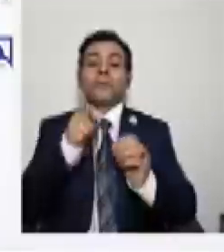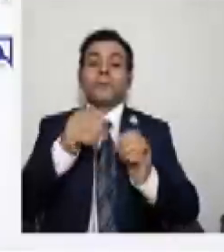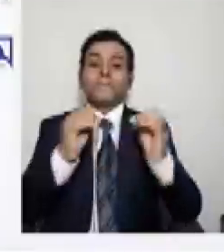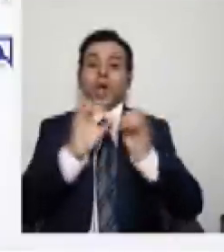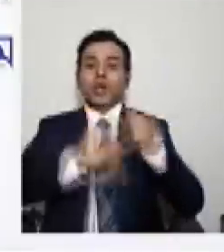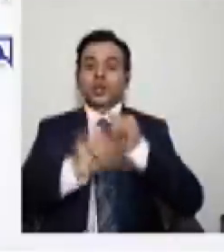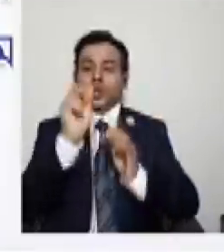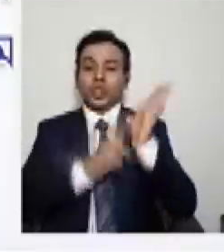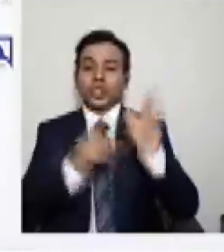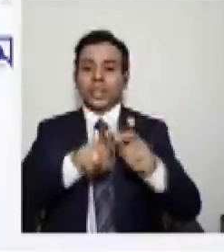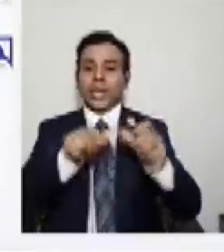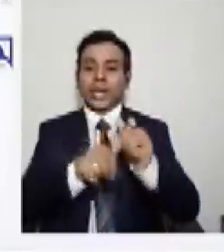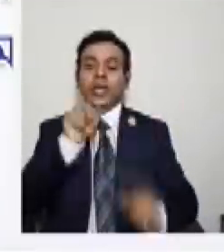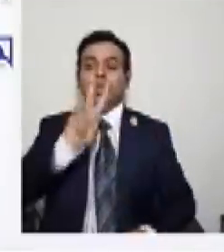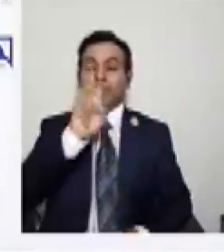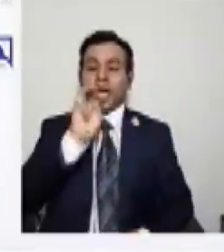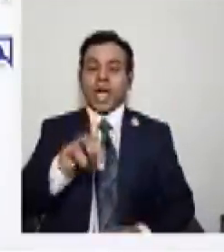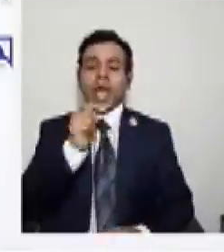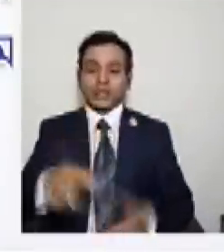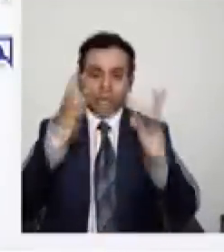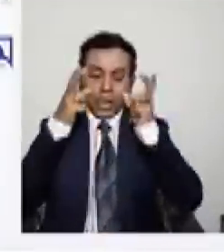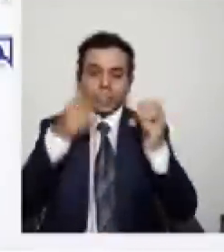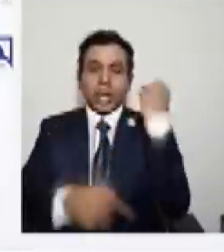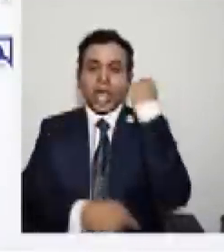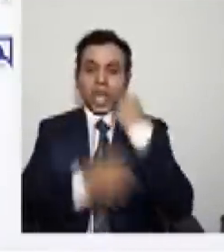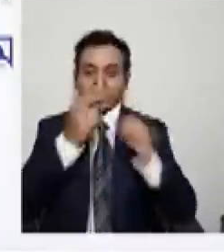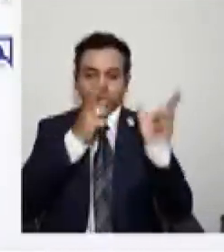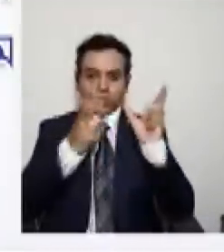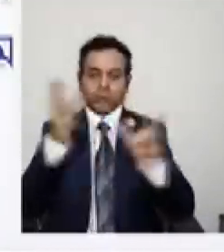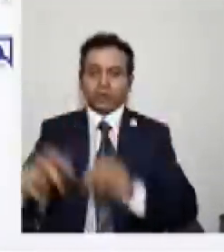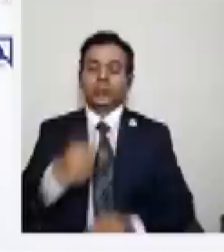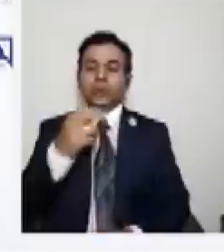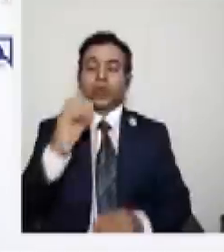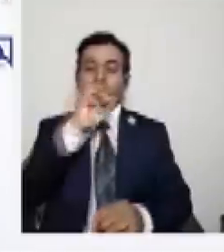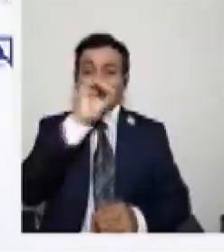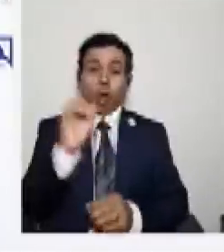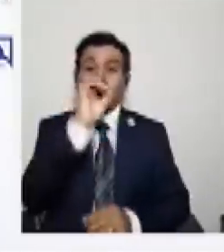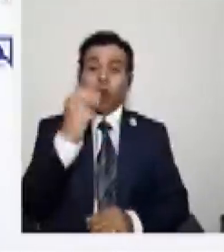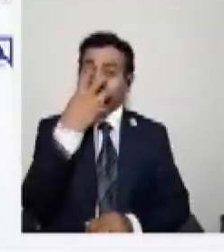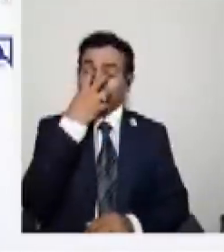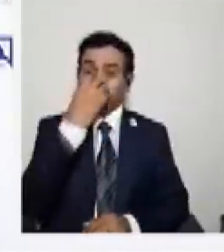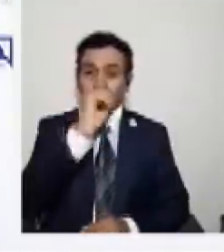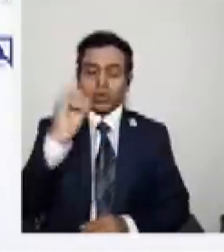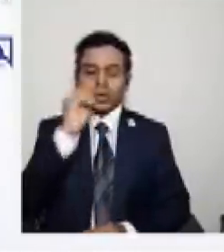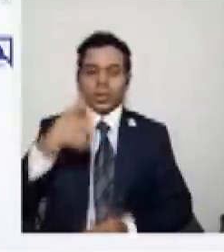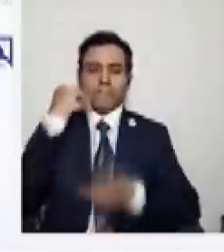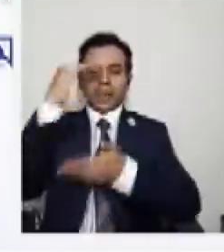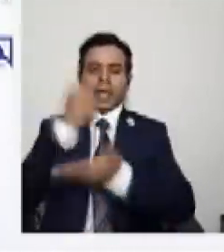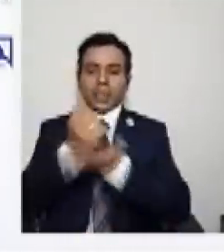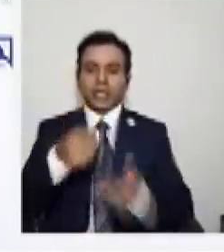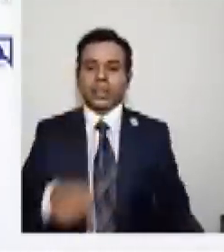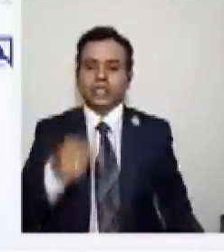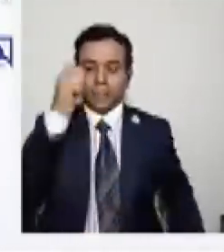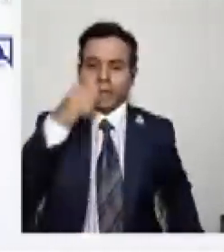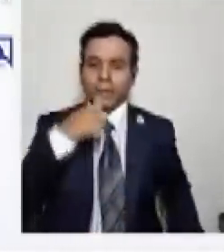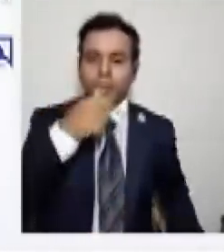12,467 জন। এখানে আপনাদের আরেকটি তথ্য জানাই, বসুন্ধরা কনভেনশন সেন্টারে 2,000 শয্যার আইসোলেশন সেন্টার চলমান আছে, যেখানে